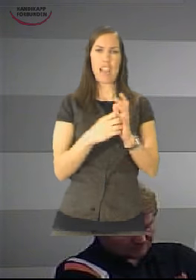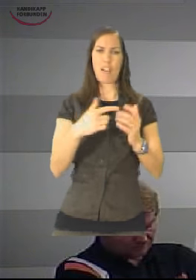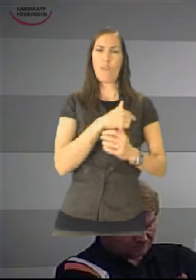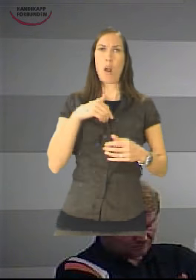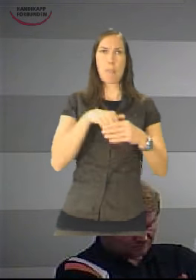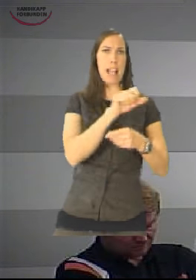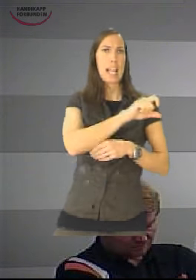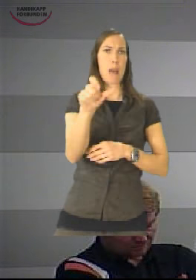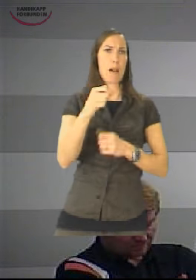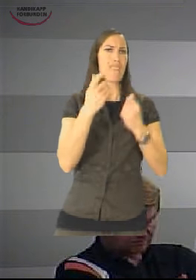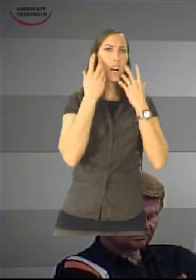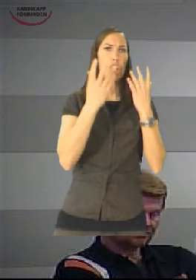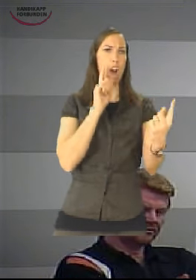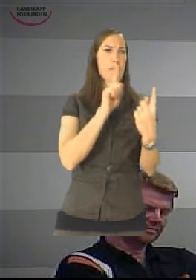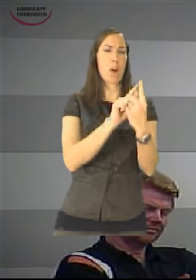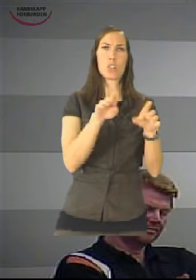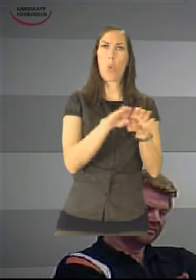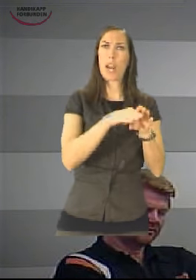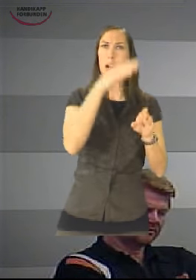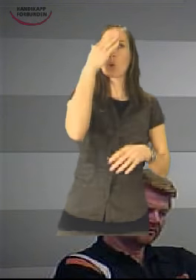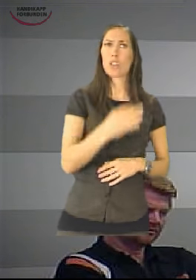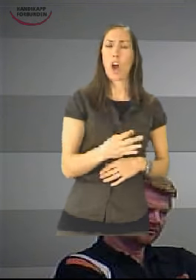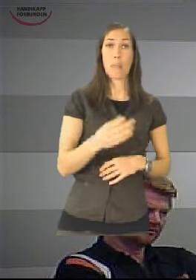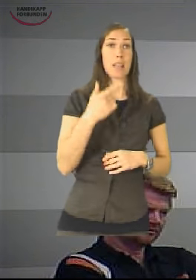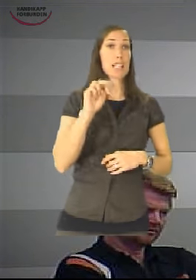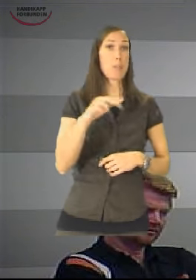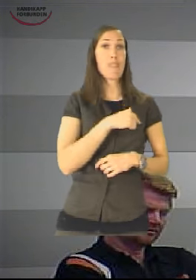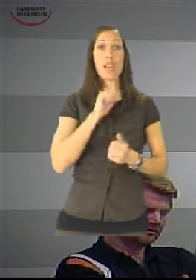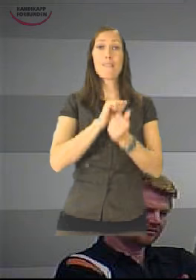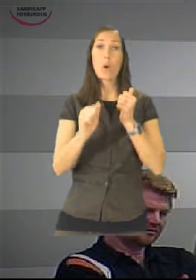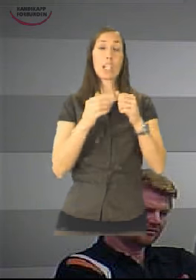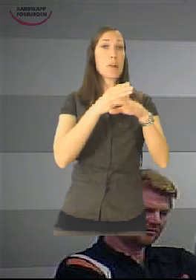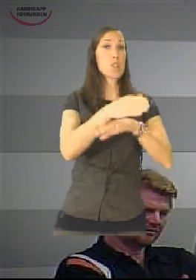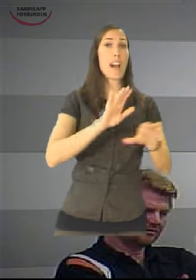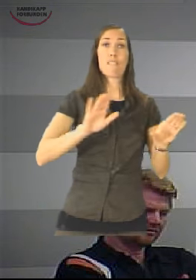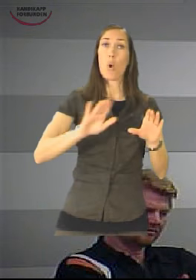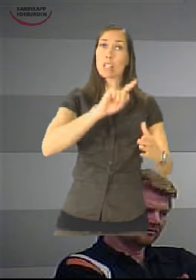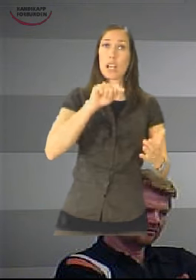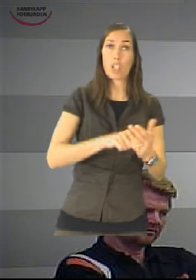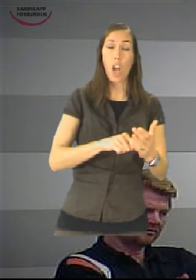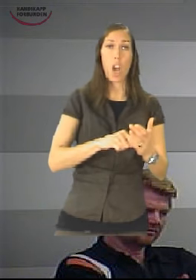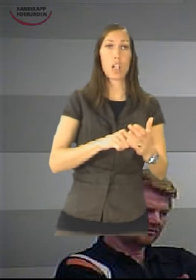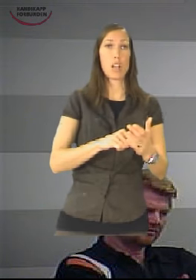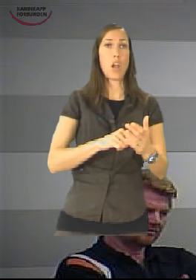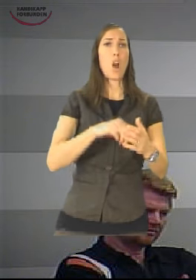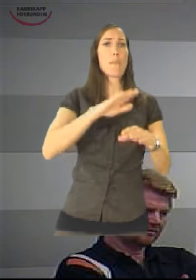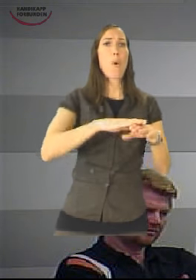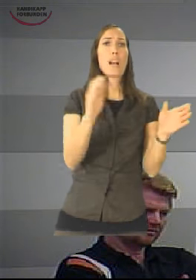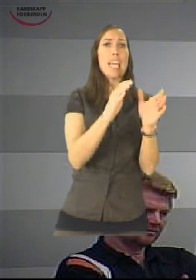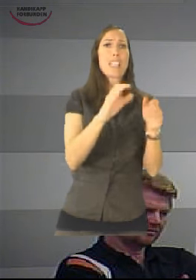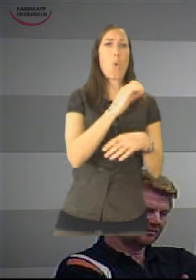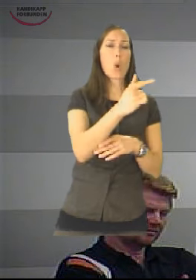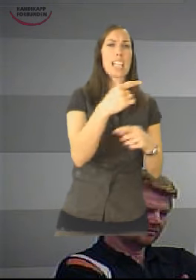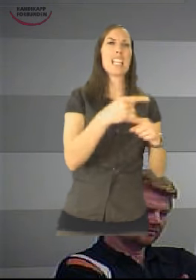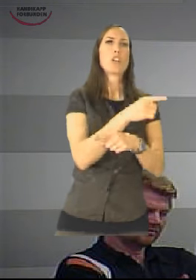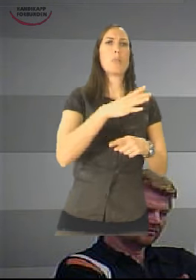medlemmar av dagligen. Till exempel så får vi inte komma till vårdcentralen på en liten ort, för de tycker vi ska åka